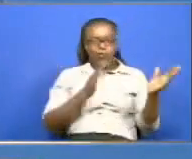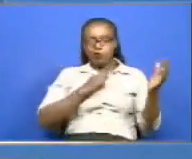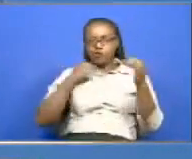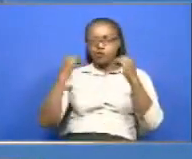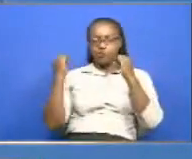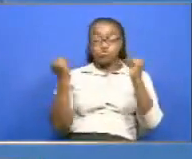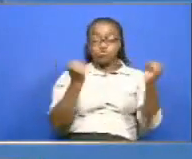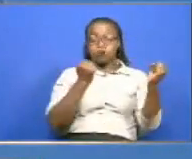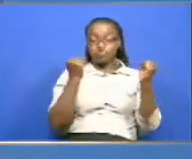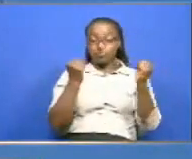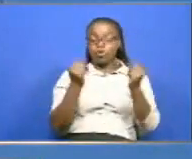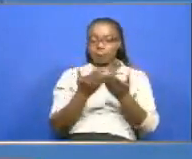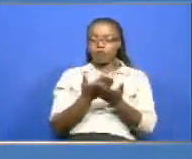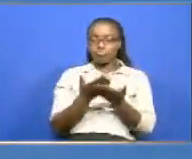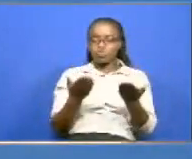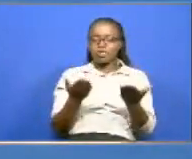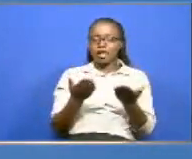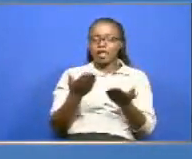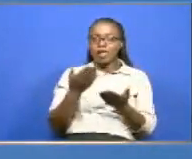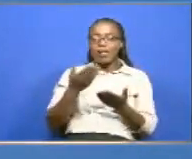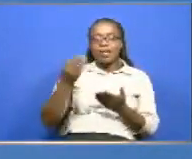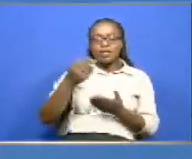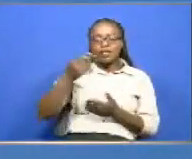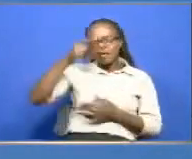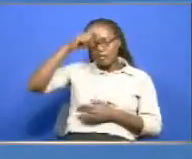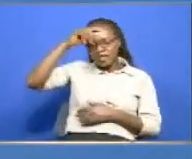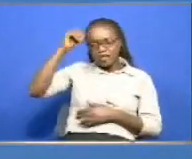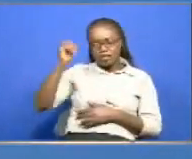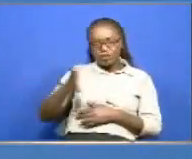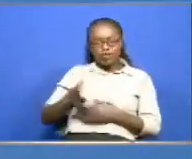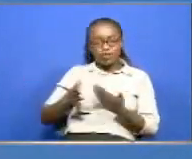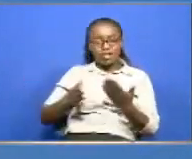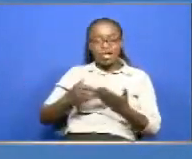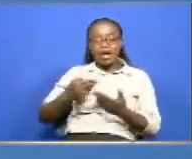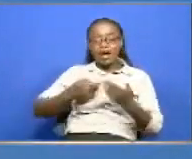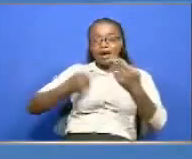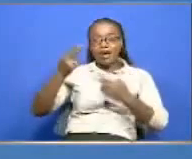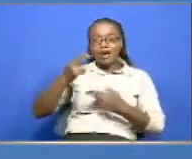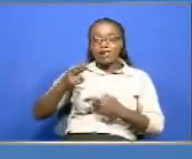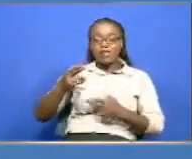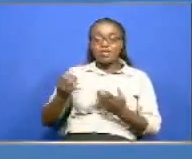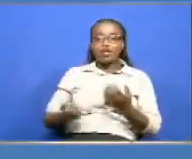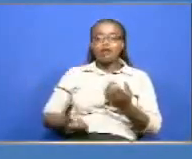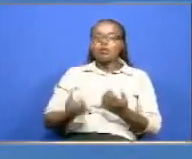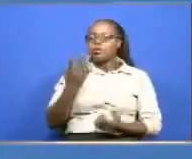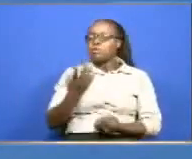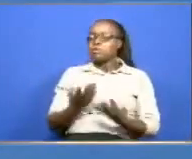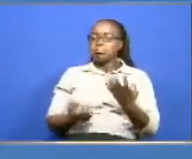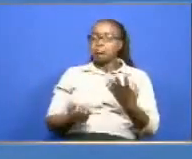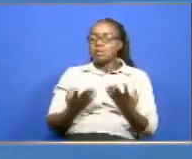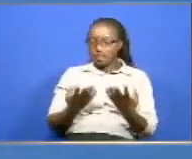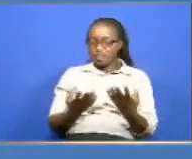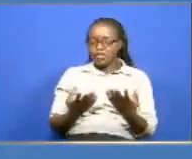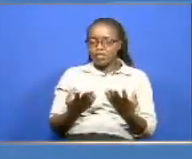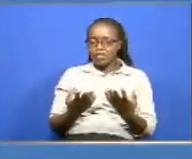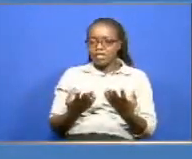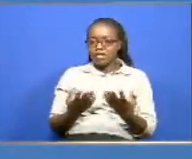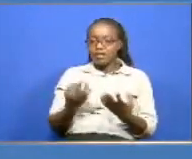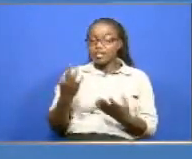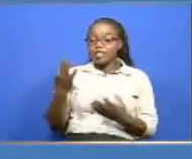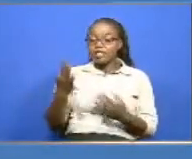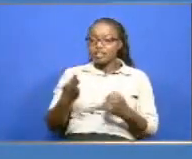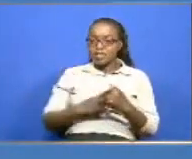hayo. Viwango vya joto vinaashiria kuwepo kwa joto kali hususan katika sehemu za Mandera, ambapo viwango vya joto vitafikia nyuzi